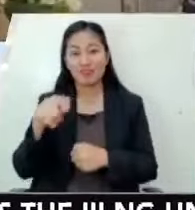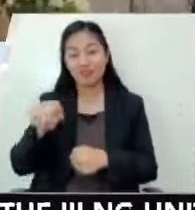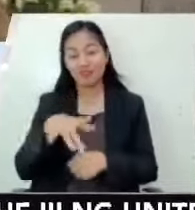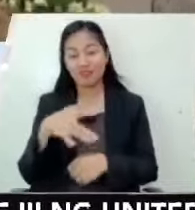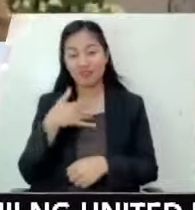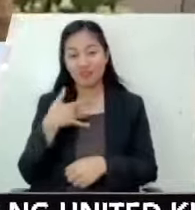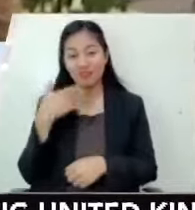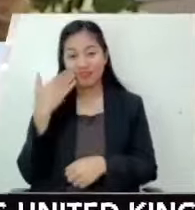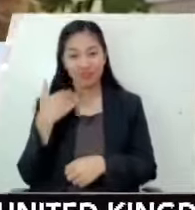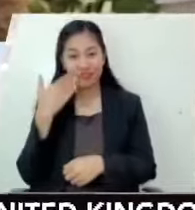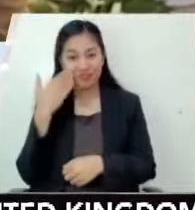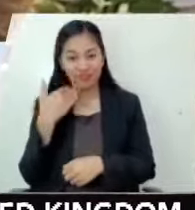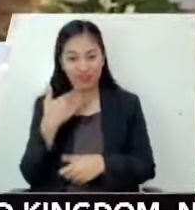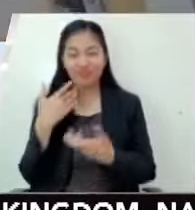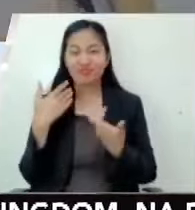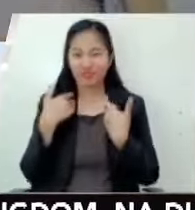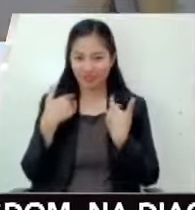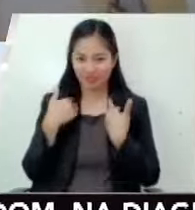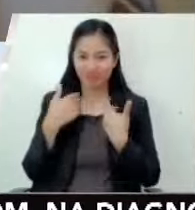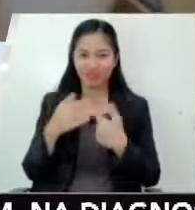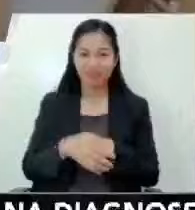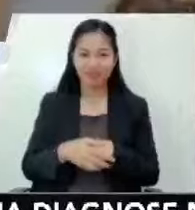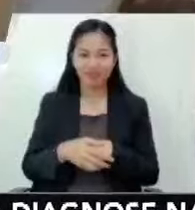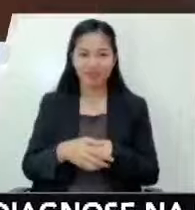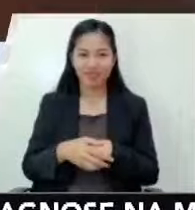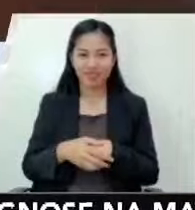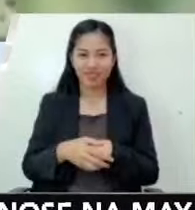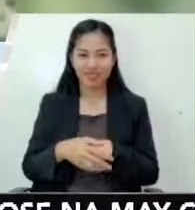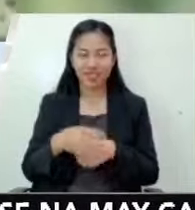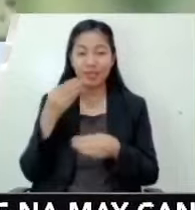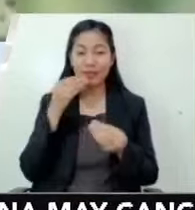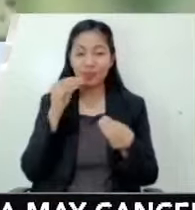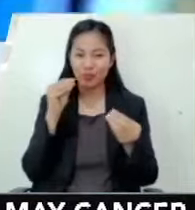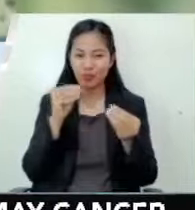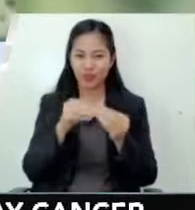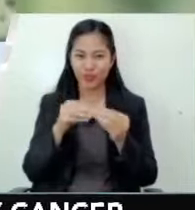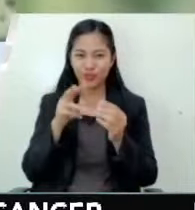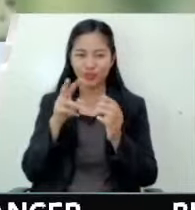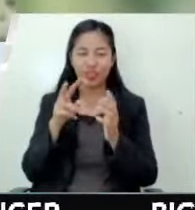yan, nariyan pa ang Kiss the Bride.